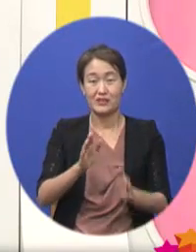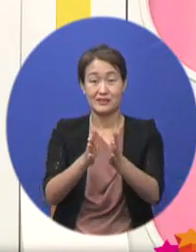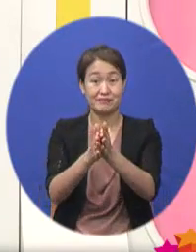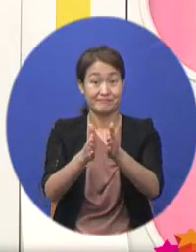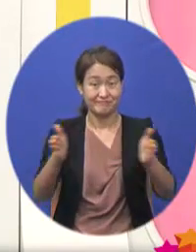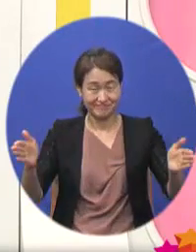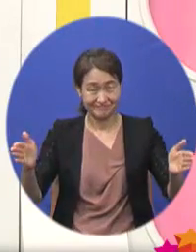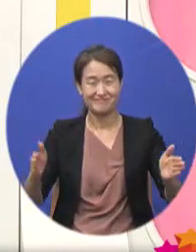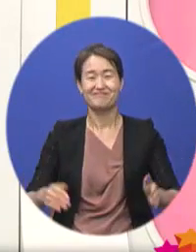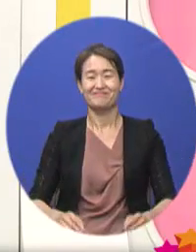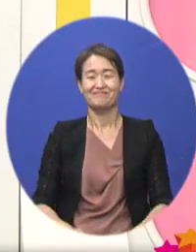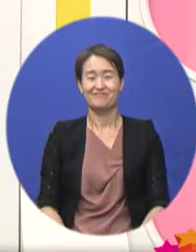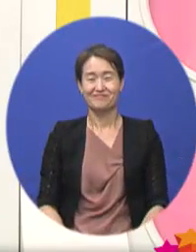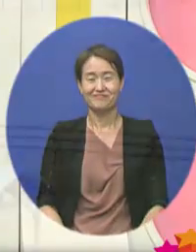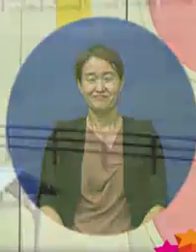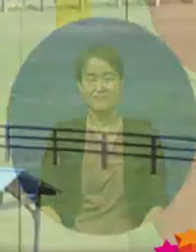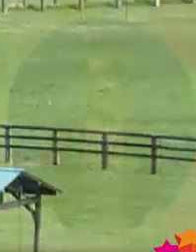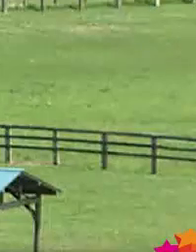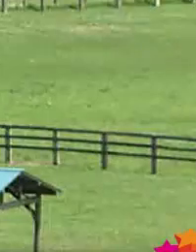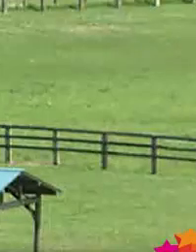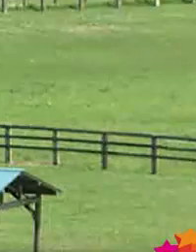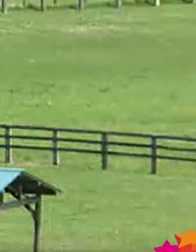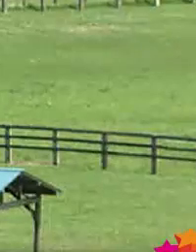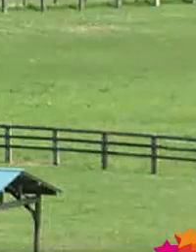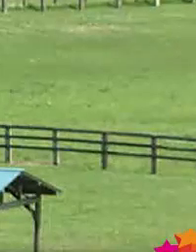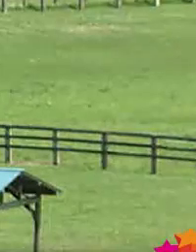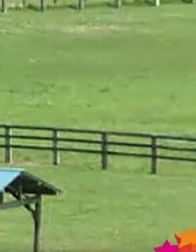친구 들어볼까요? 요.